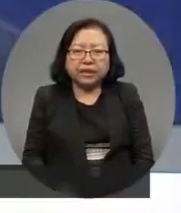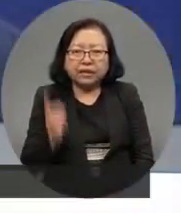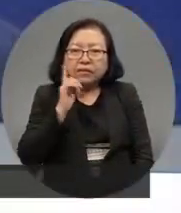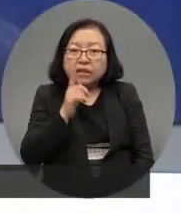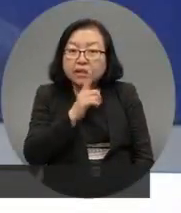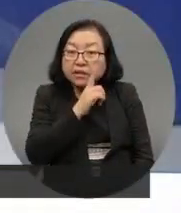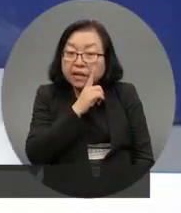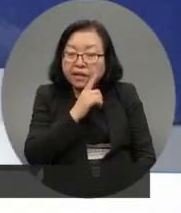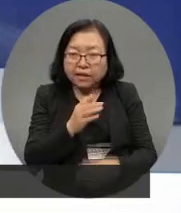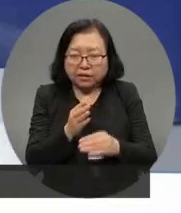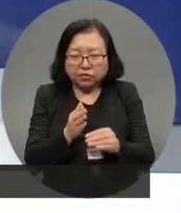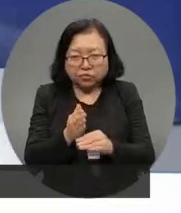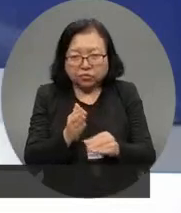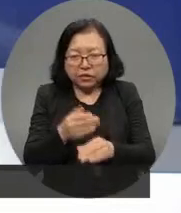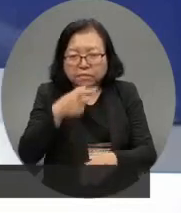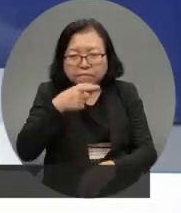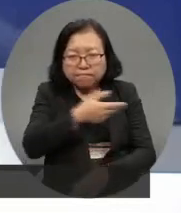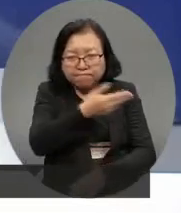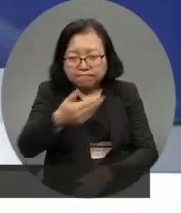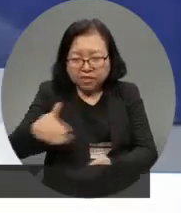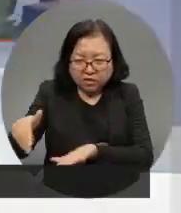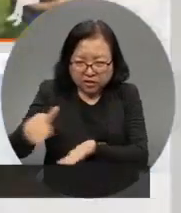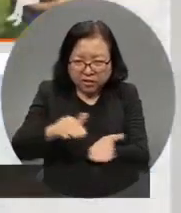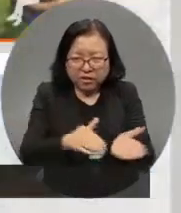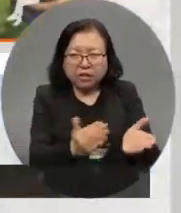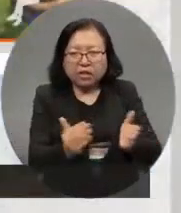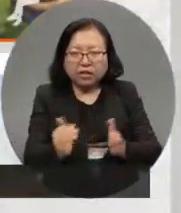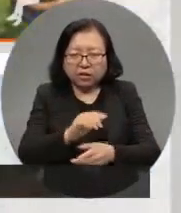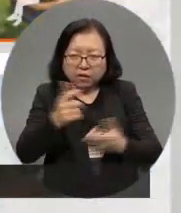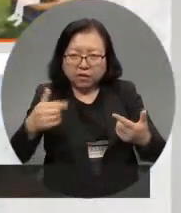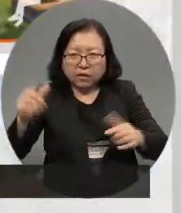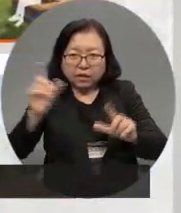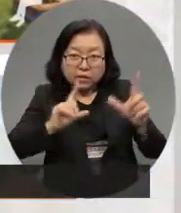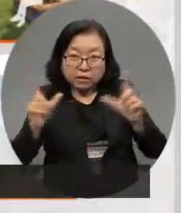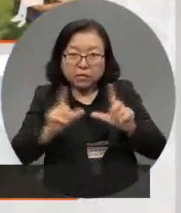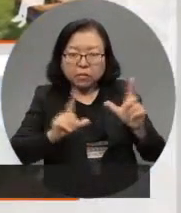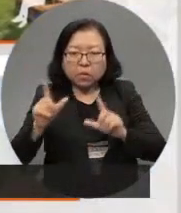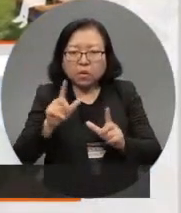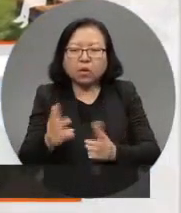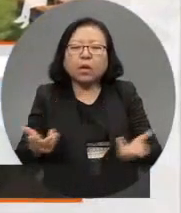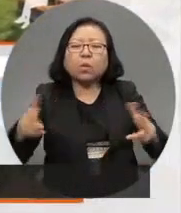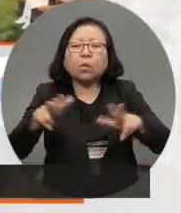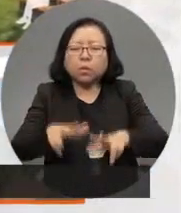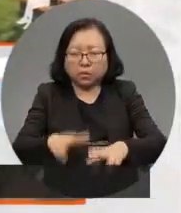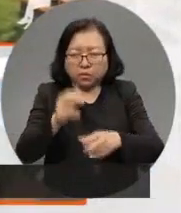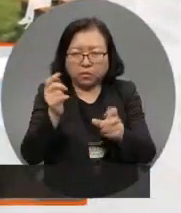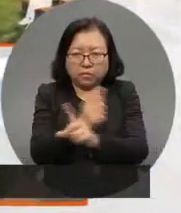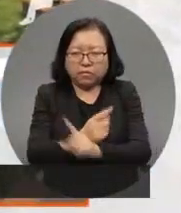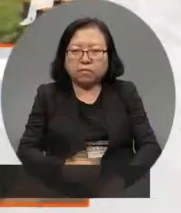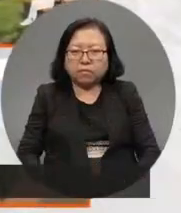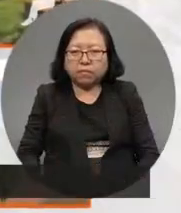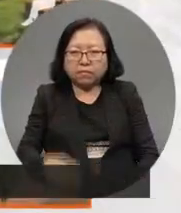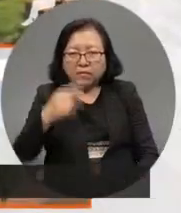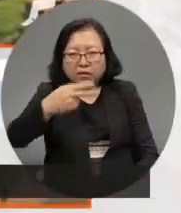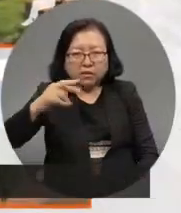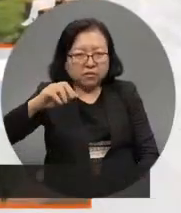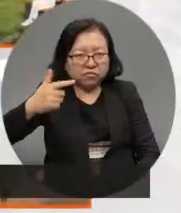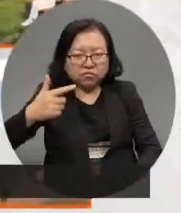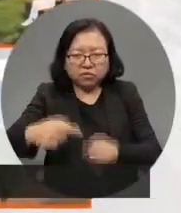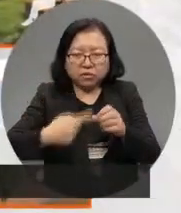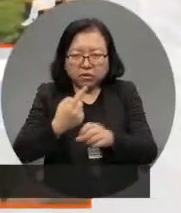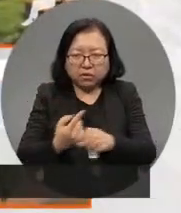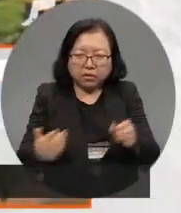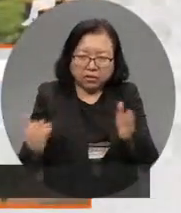괴산의 중심과 하천길이 다양한 테마를 갖춘 수변 공원으로 탈바꿈합니다. 괴산군은